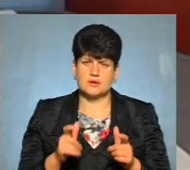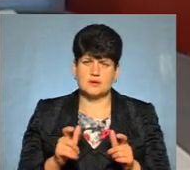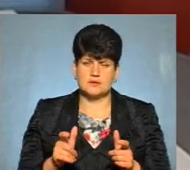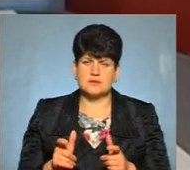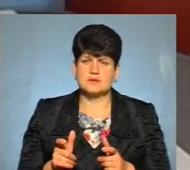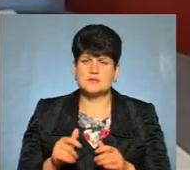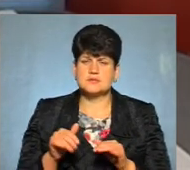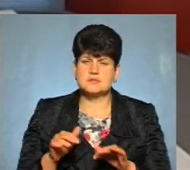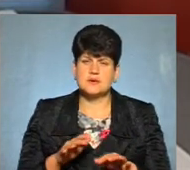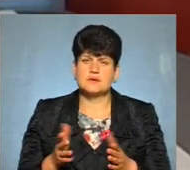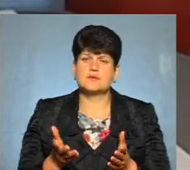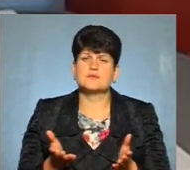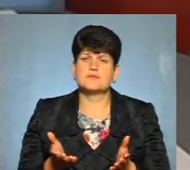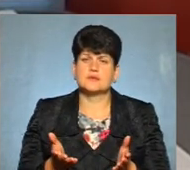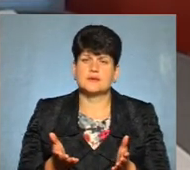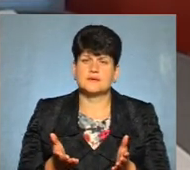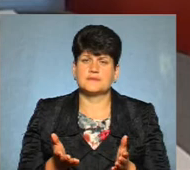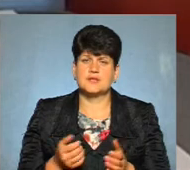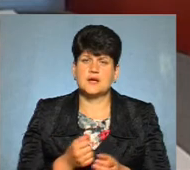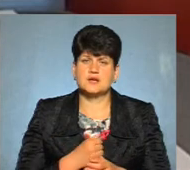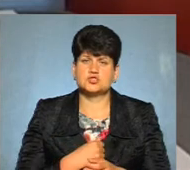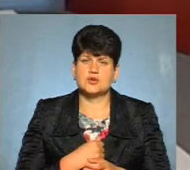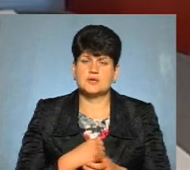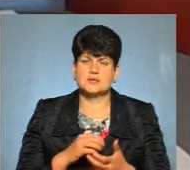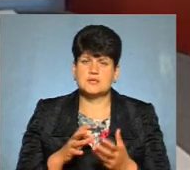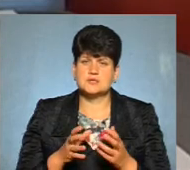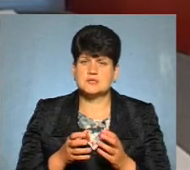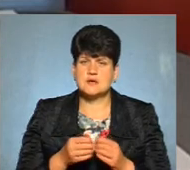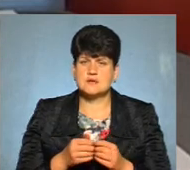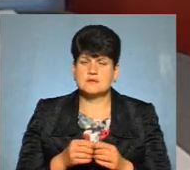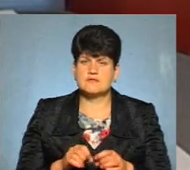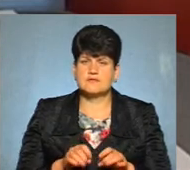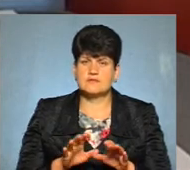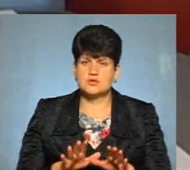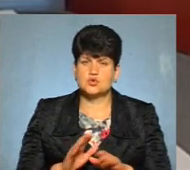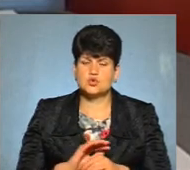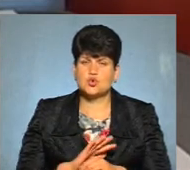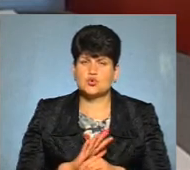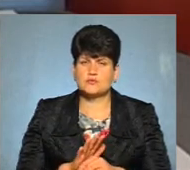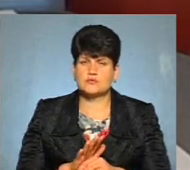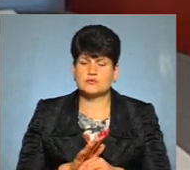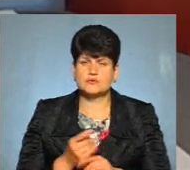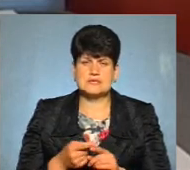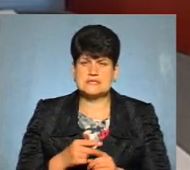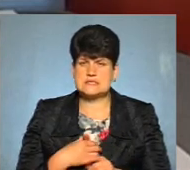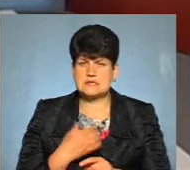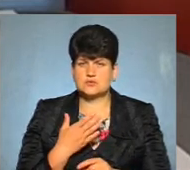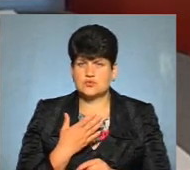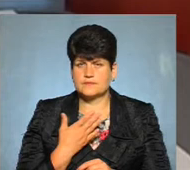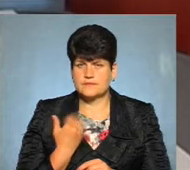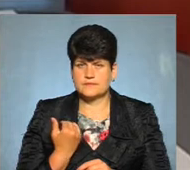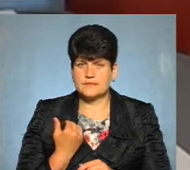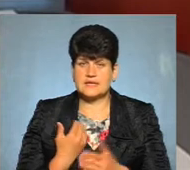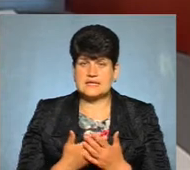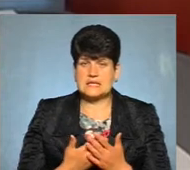де, на жаль, на загал ми вирішили, що ковід – це не так вже й страшно,